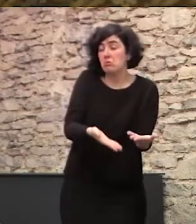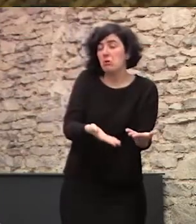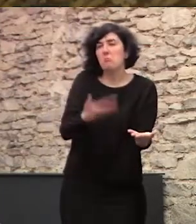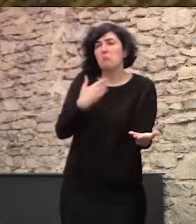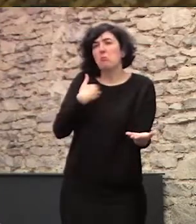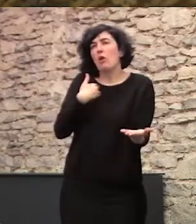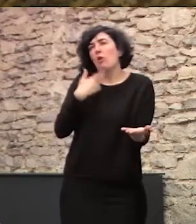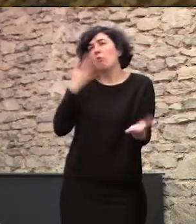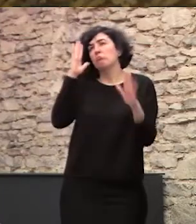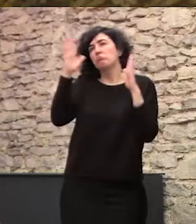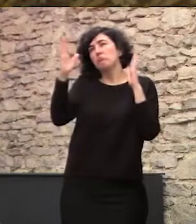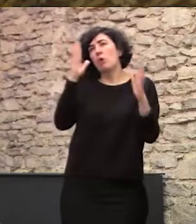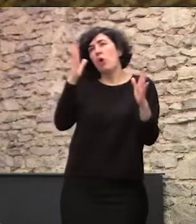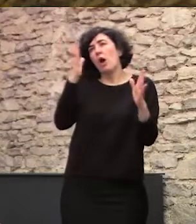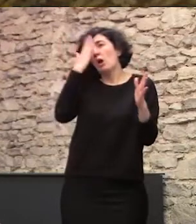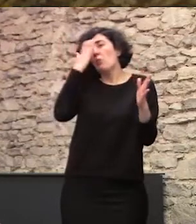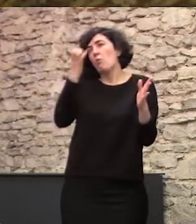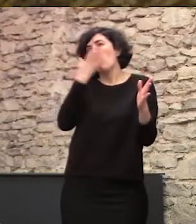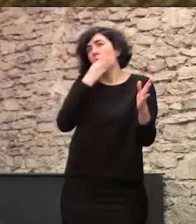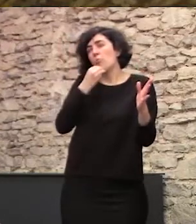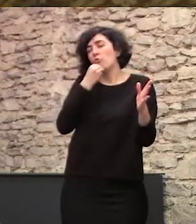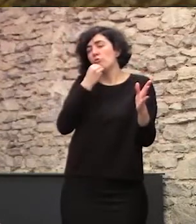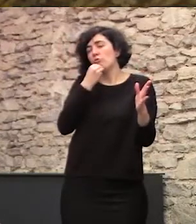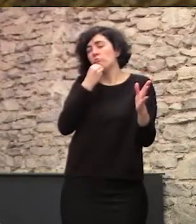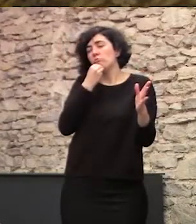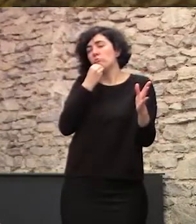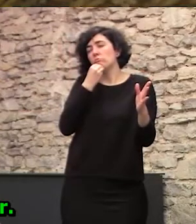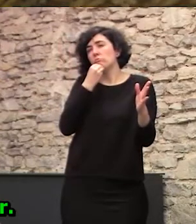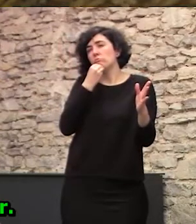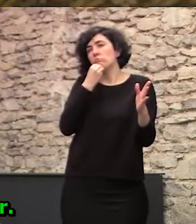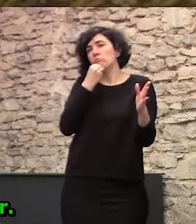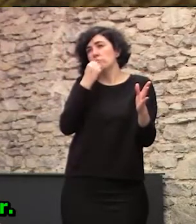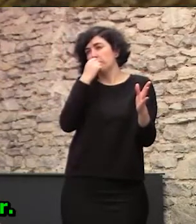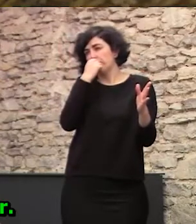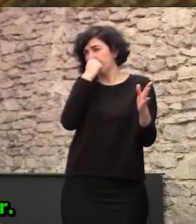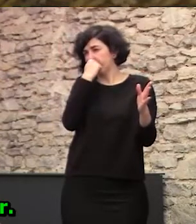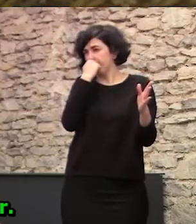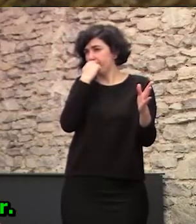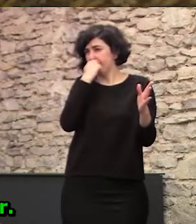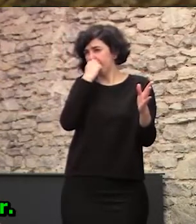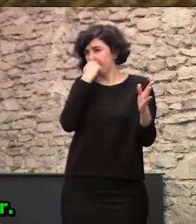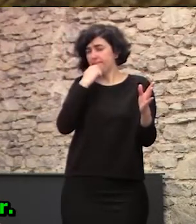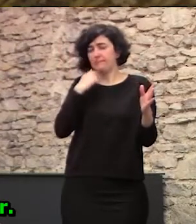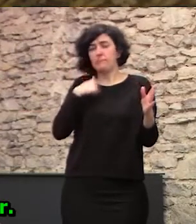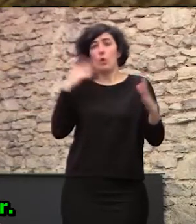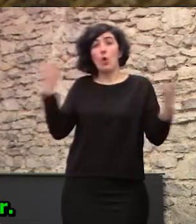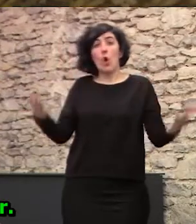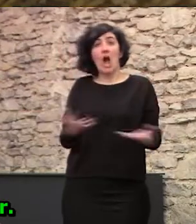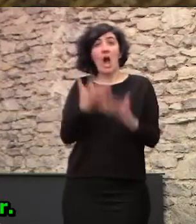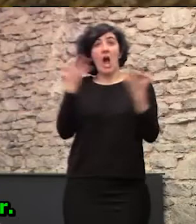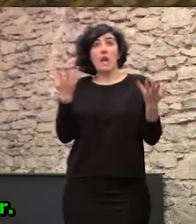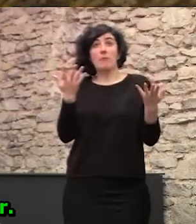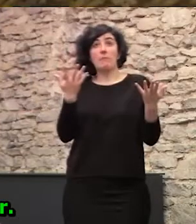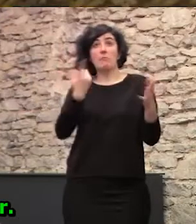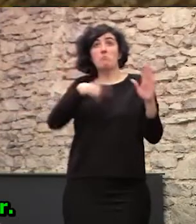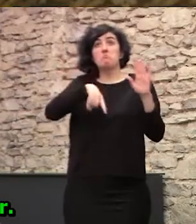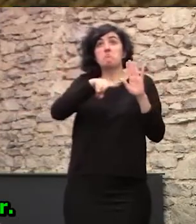horitza benpolita daukat horrena. Eta animatu nintzen, pixka bat, ba, ez neukalako momentu